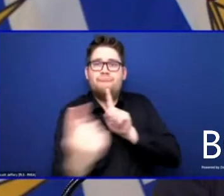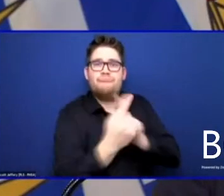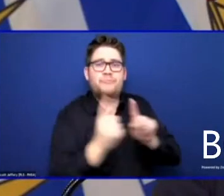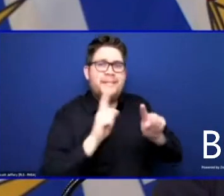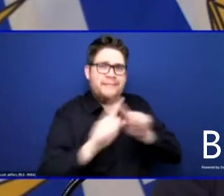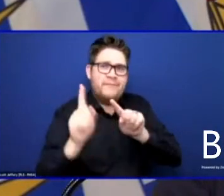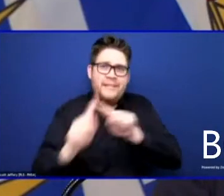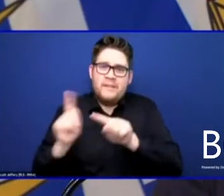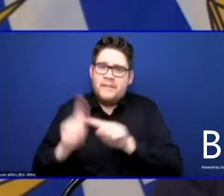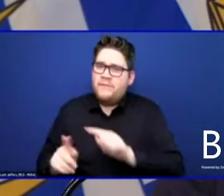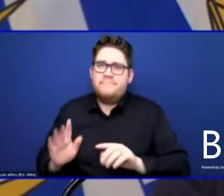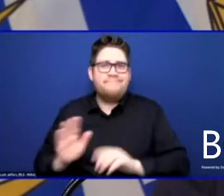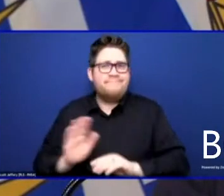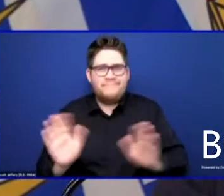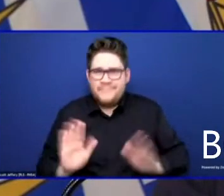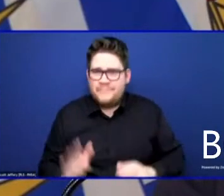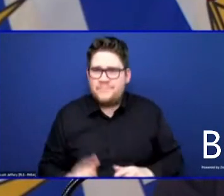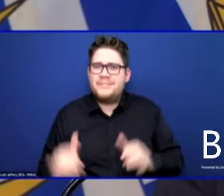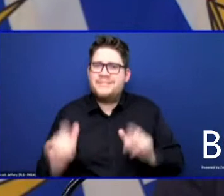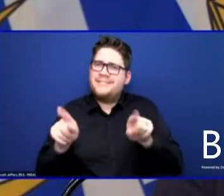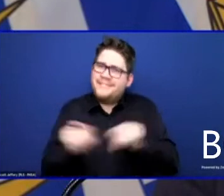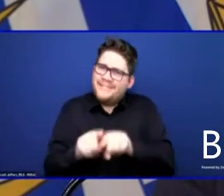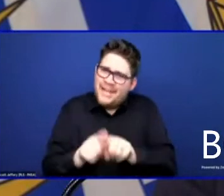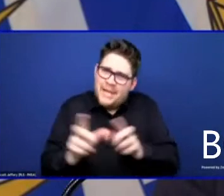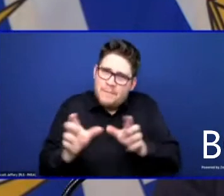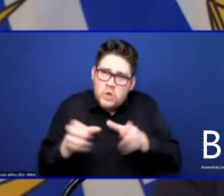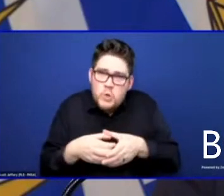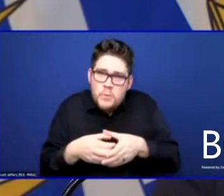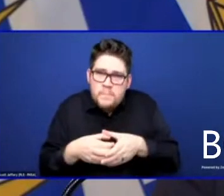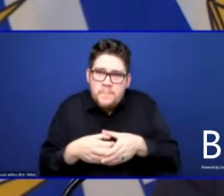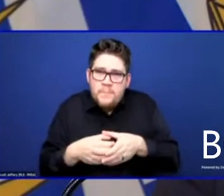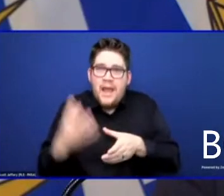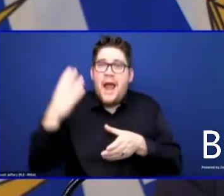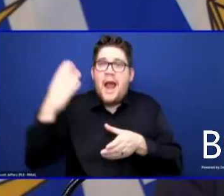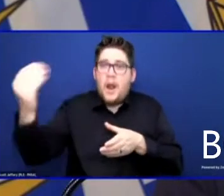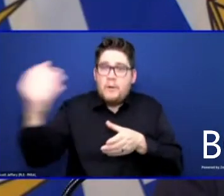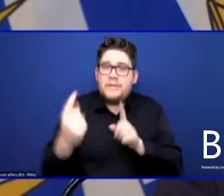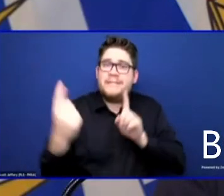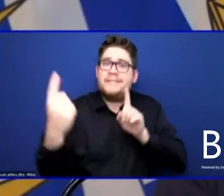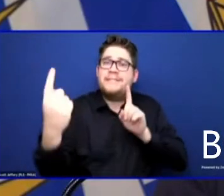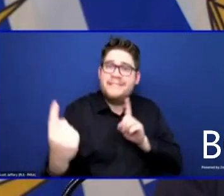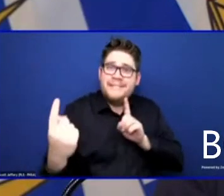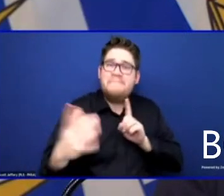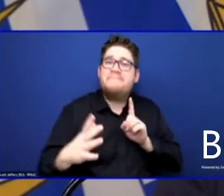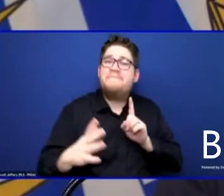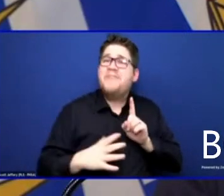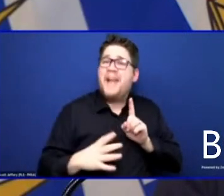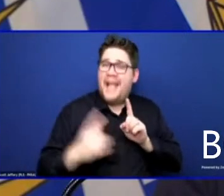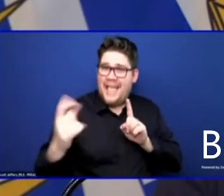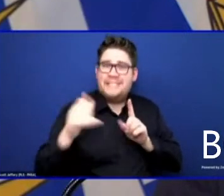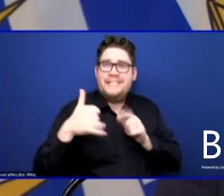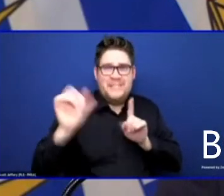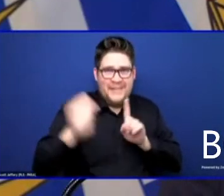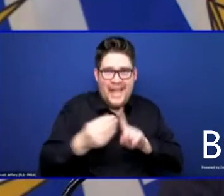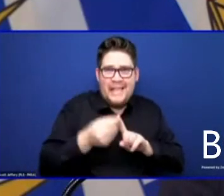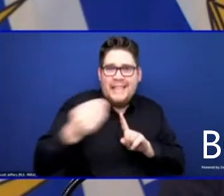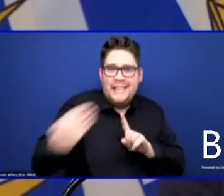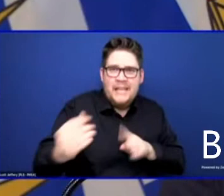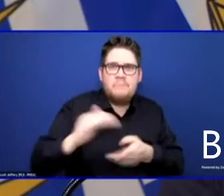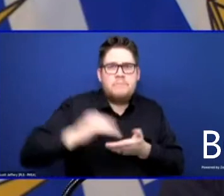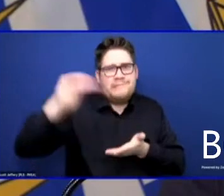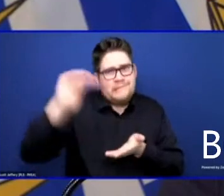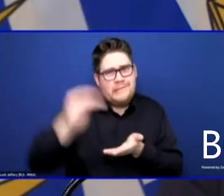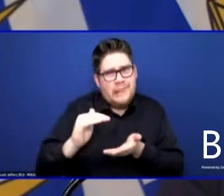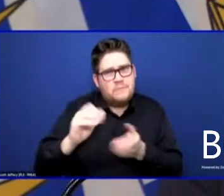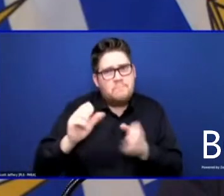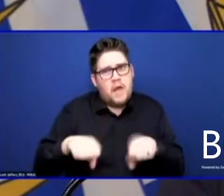not 风险 zero, 存在在 but 那 it is lower risk. 已经 So 是在 have that 室外 small 就 group 算 of 是有风 people 险，但 that you 相对还 meet 低 with, 一 that you 点。 need 那么 to 人少 support 一 you.